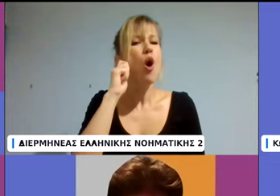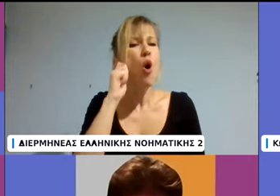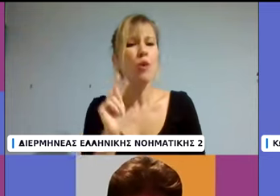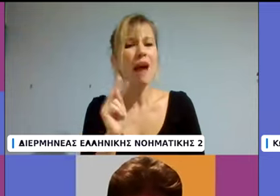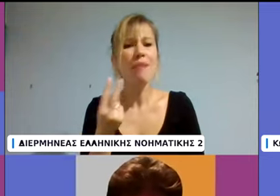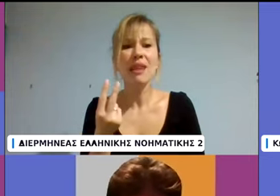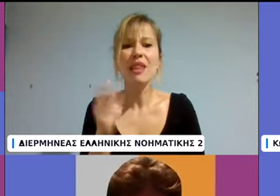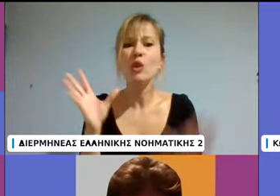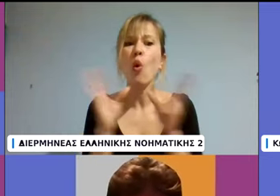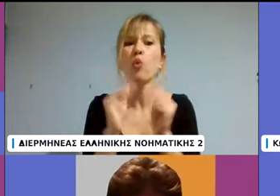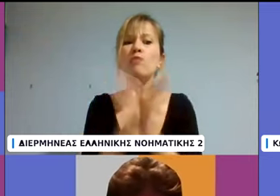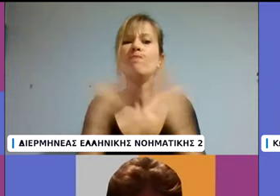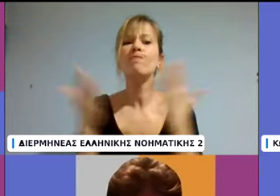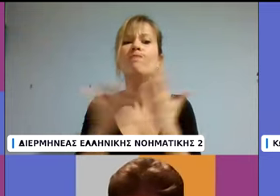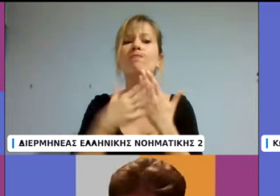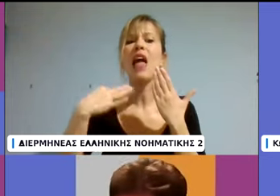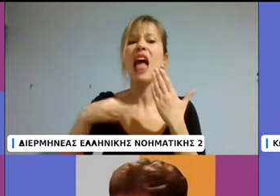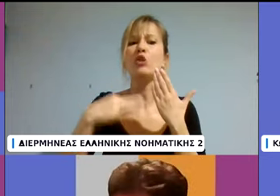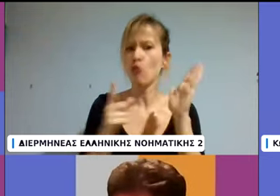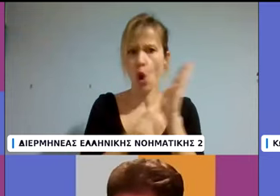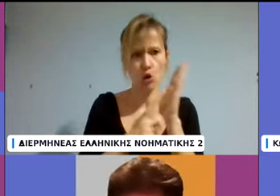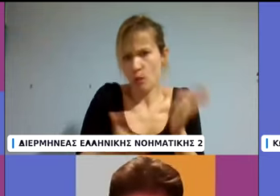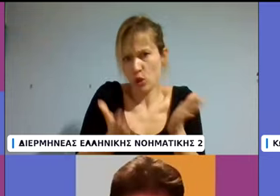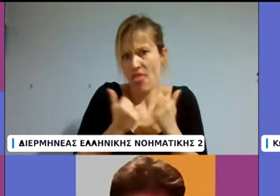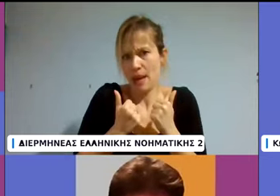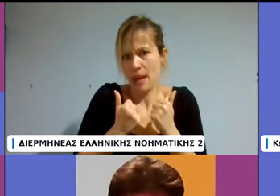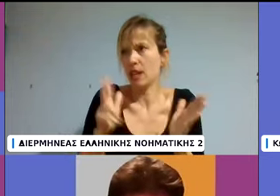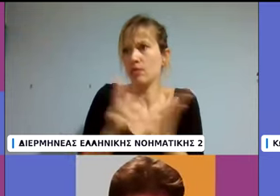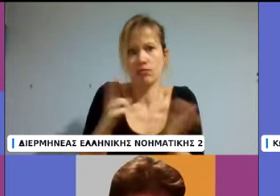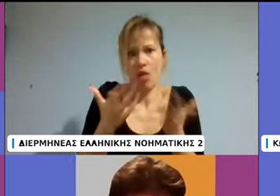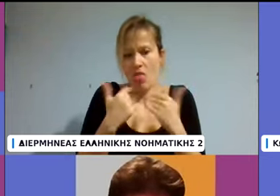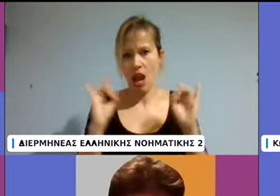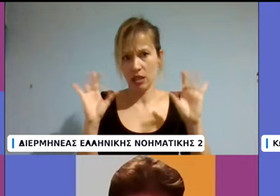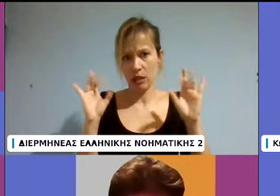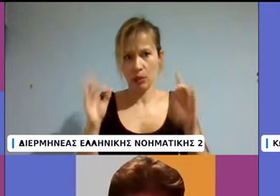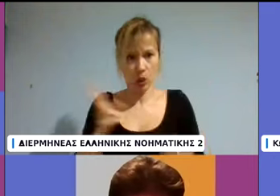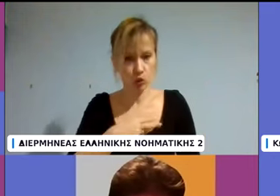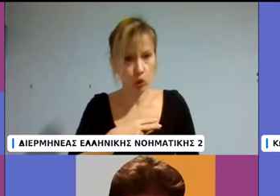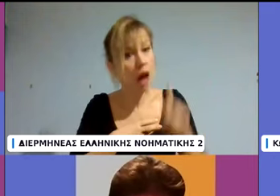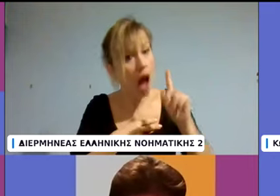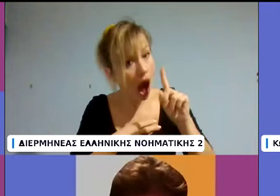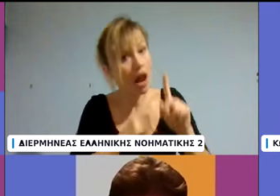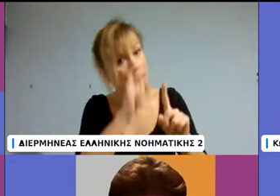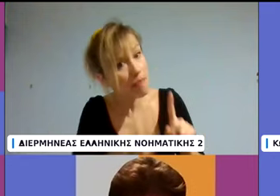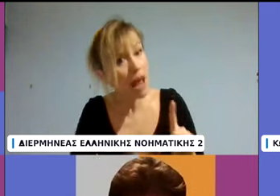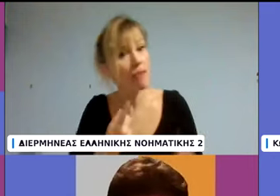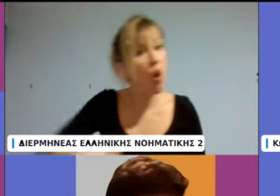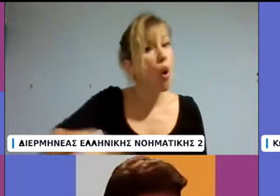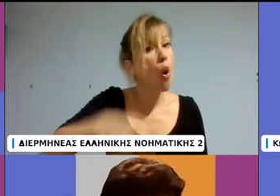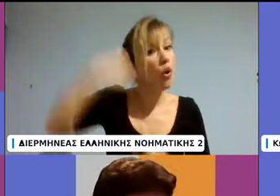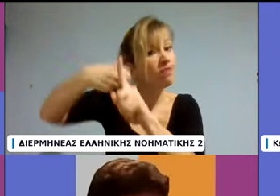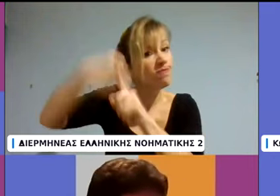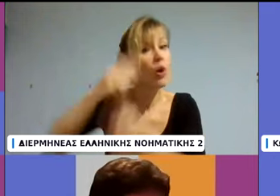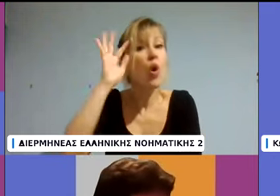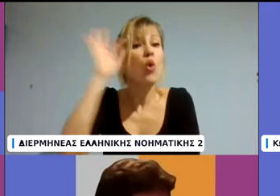στο εξώφυλλο του βιβλίου. Δεν υπάρχει κάποιος νόμος που να το ορίζει αυτό, έτσι. Είναι όμως κάτι το οποίο πρέπει να διεκδικούμε, βοηθάει στην